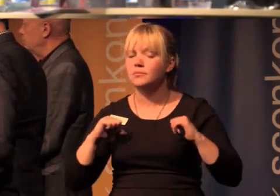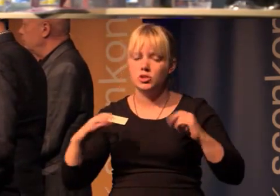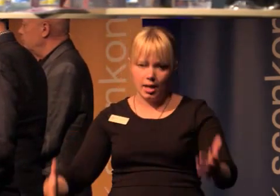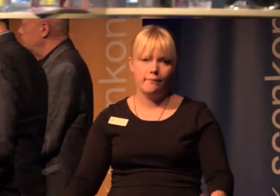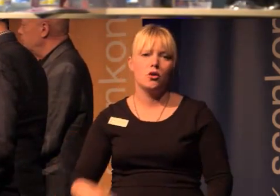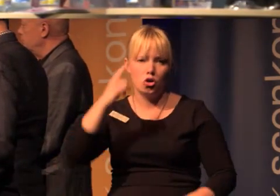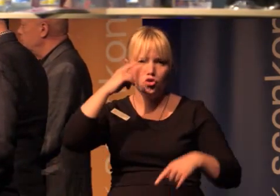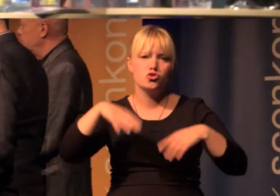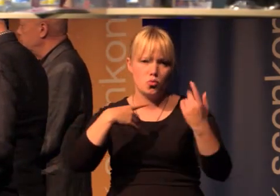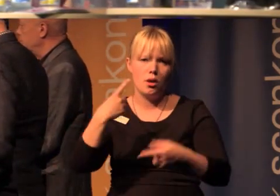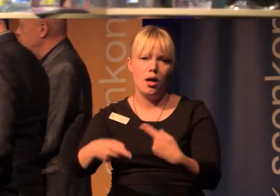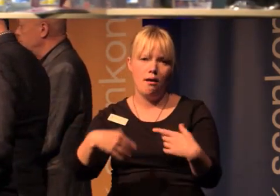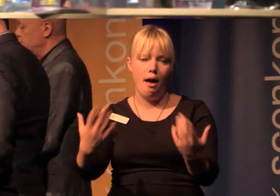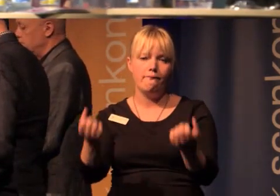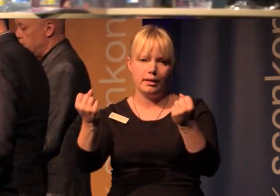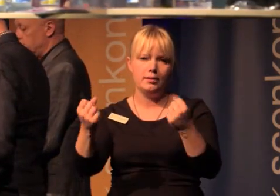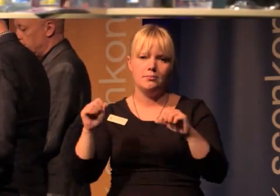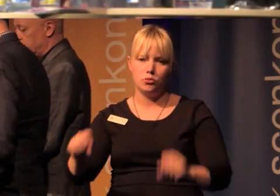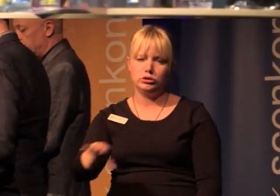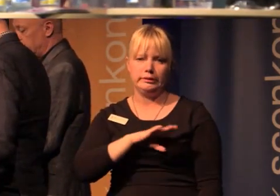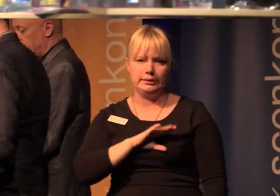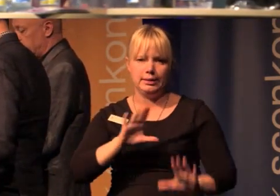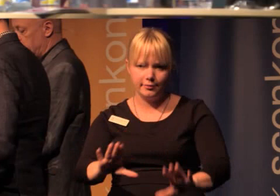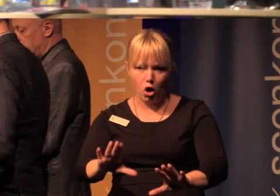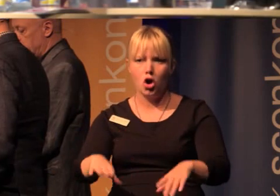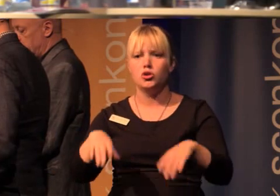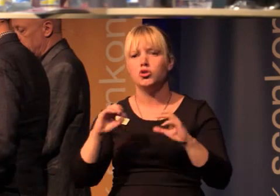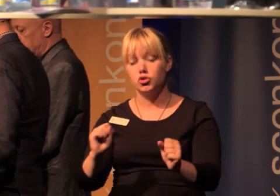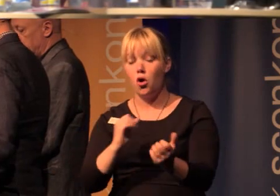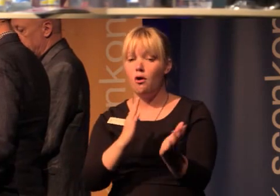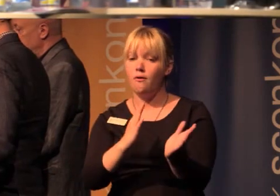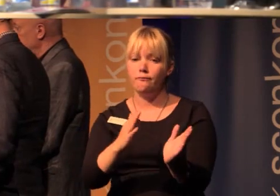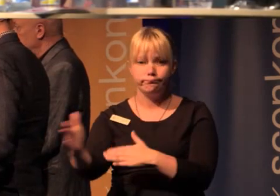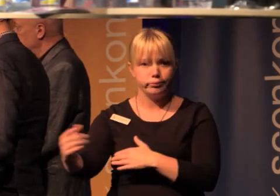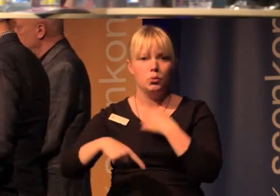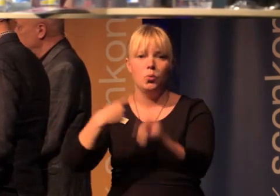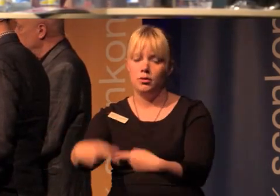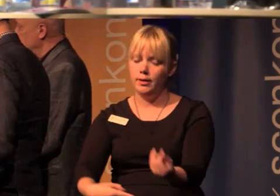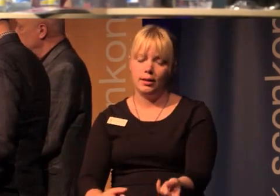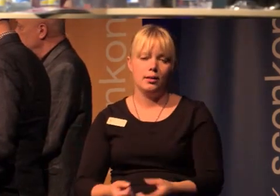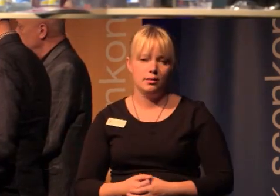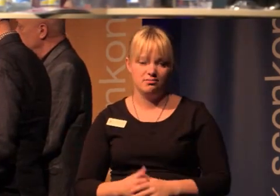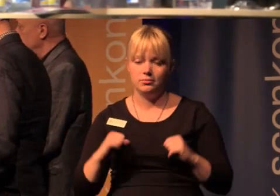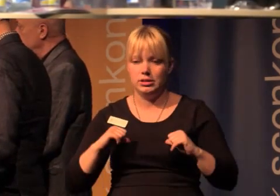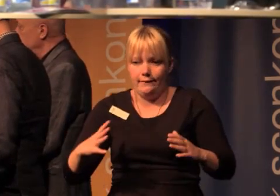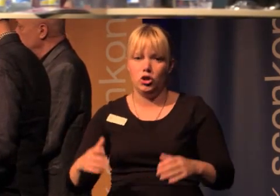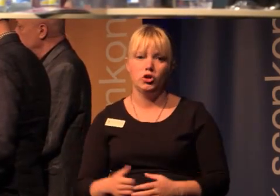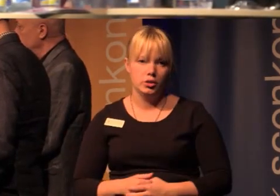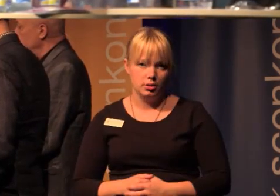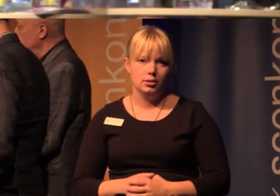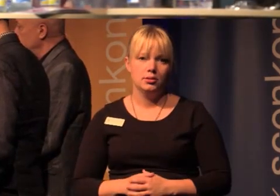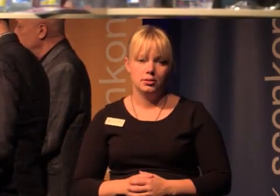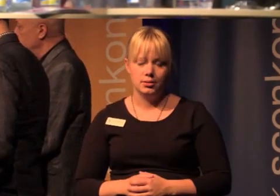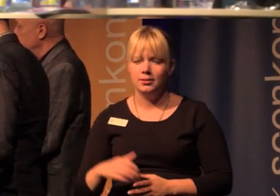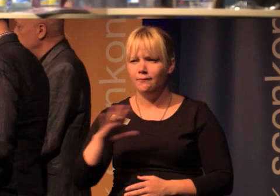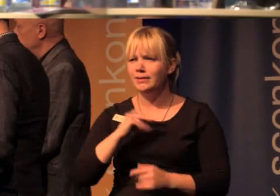viktigt och någonting som ska finnas och någonting där som vi ska fortsätta utveckla. Det tycker jag är självklart. Och det finns